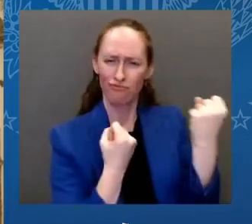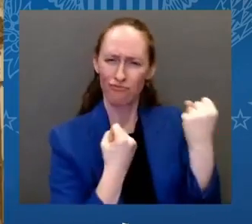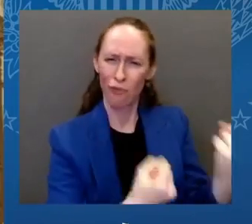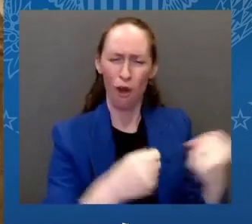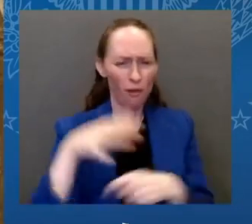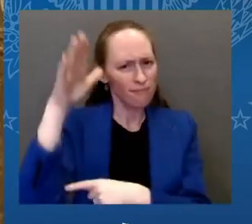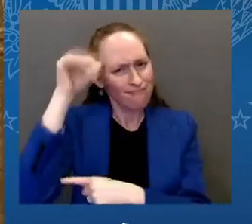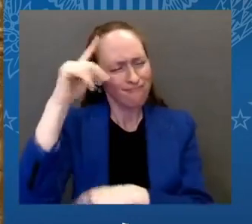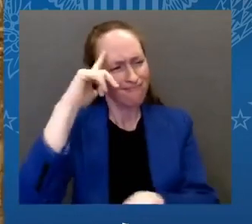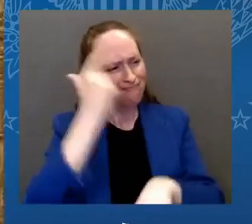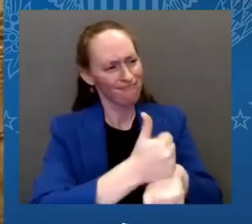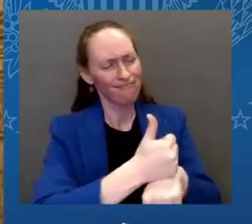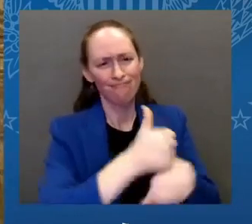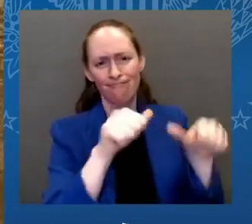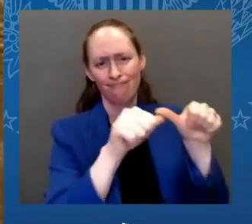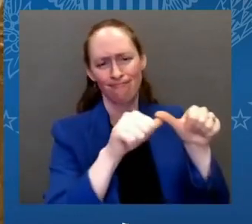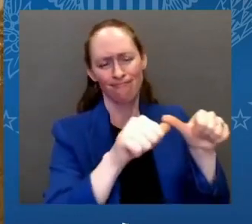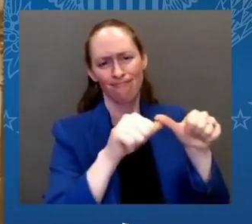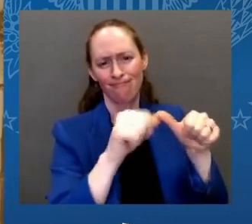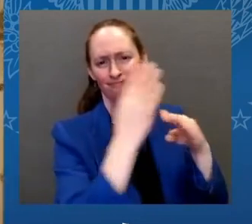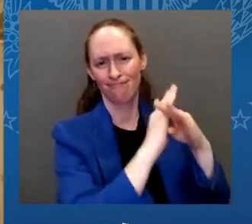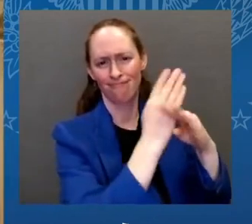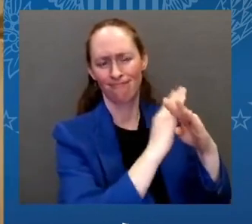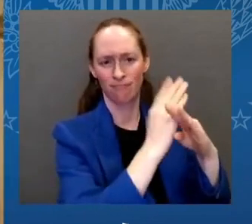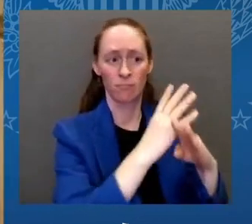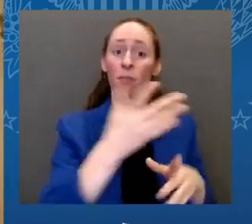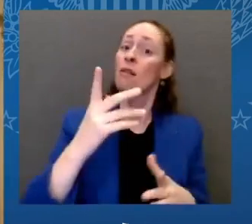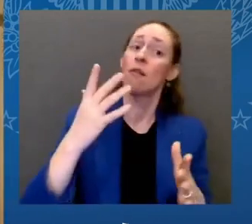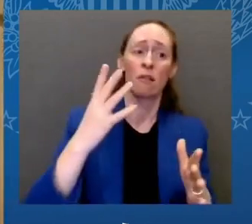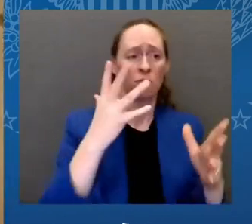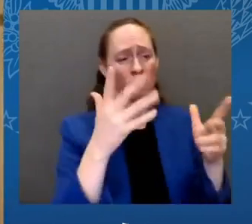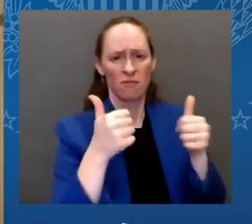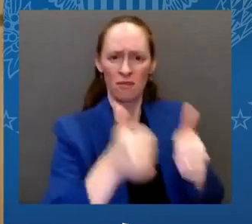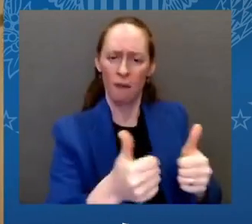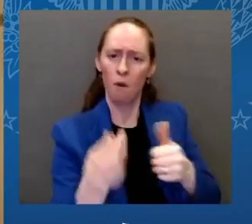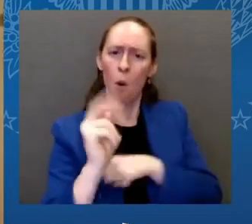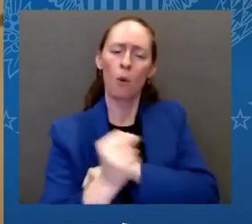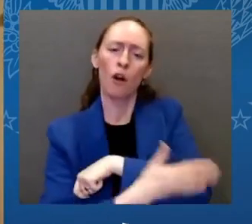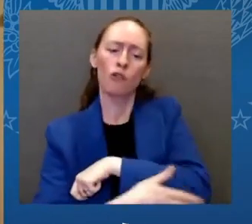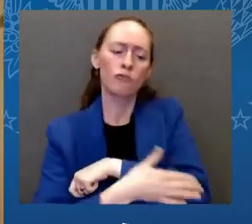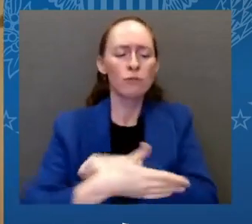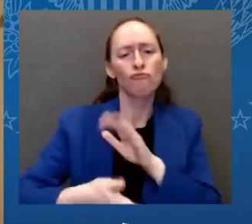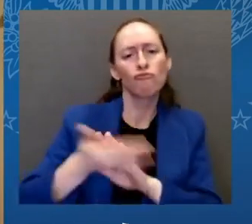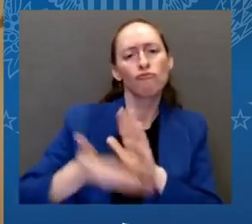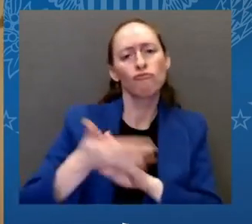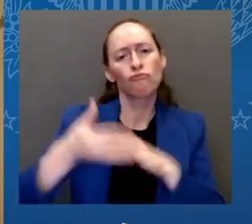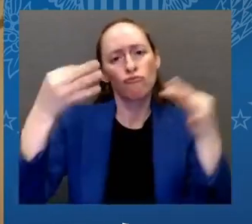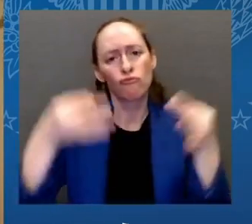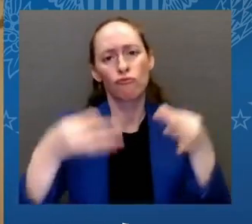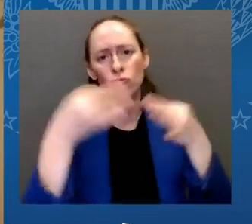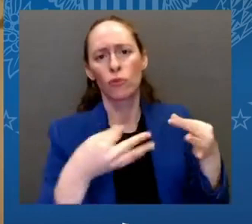абсолютно непохитну рішучість триматися свого власного путі. І